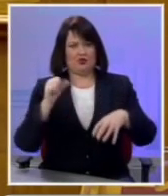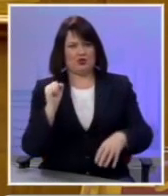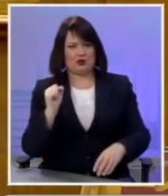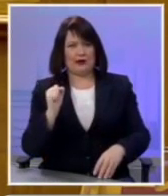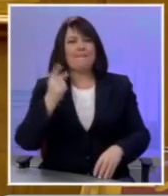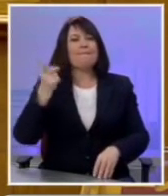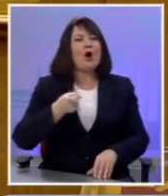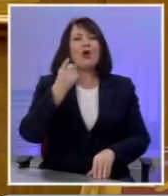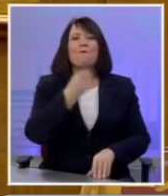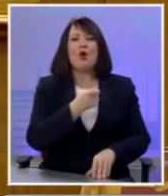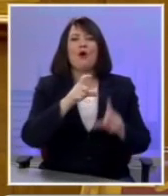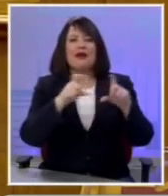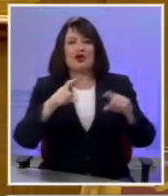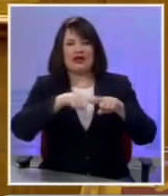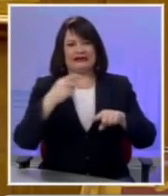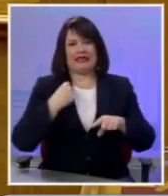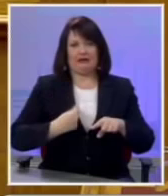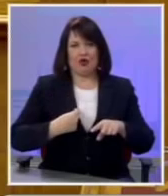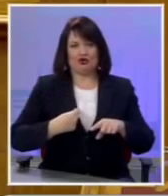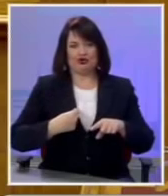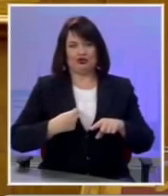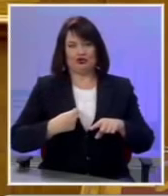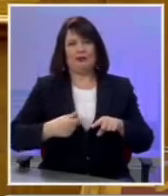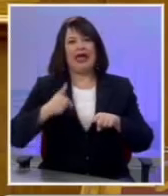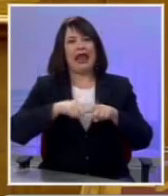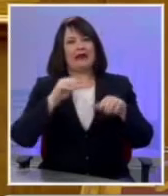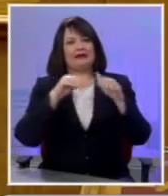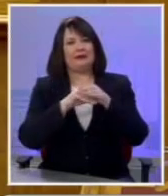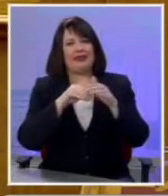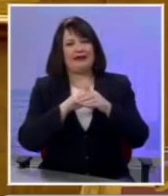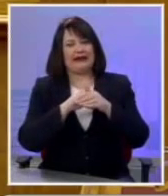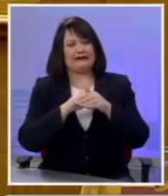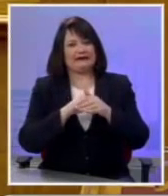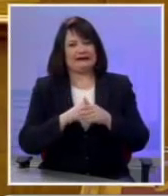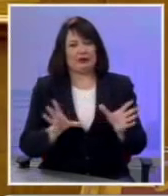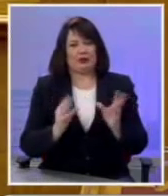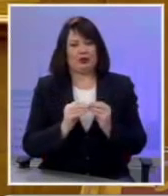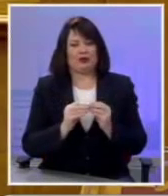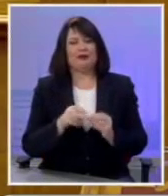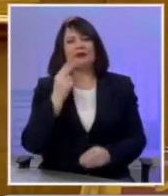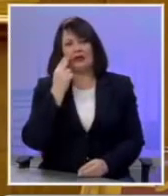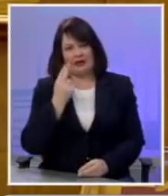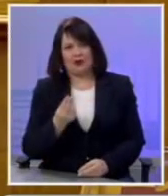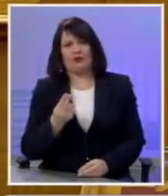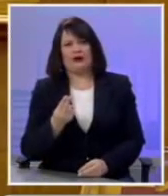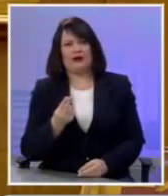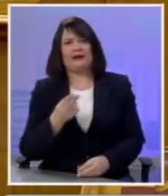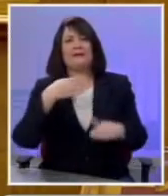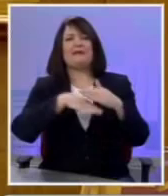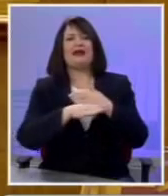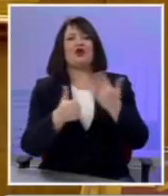το ποσοστό μετοχών του ελληνικού δημοσίου με αυτό που ανήκει σε Έλληνες επενδυτές, θα διαπιστώσετε ότι στη ΜΕΝ